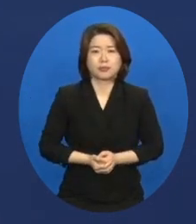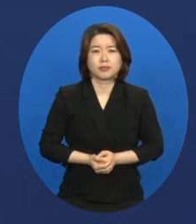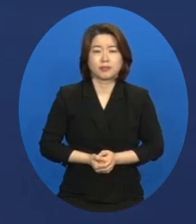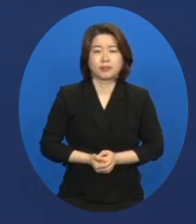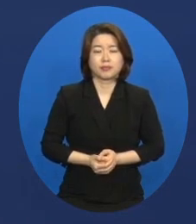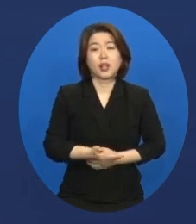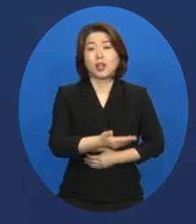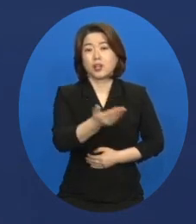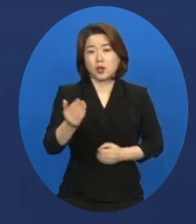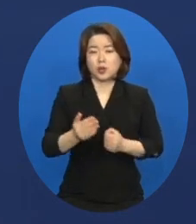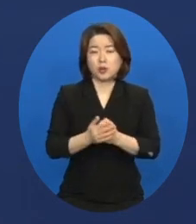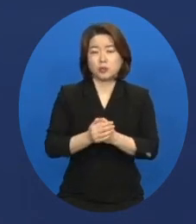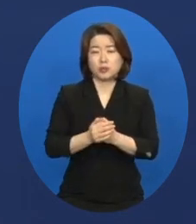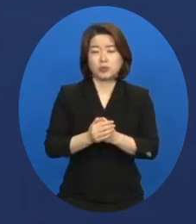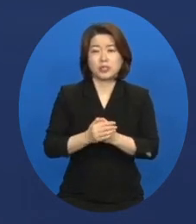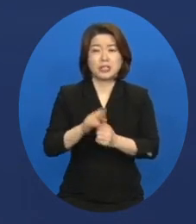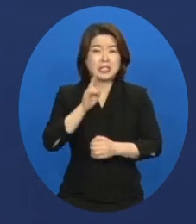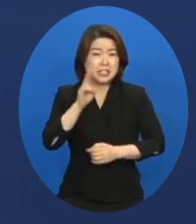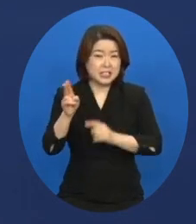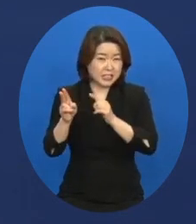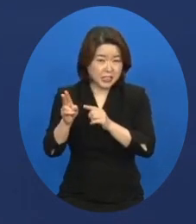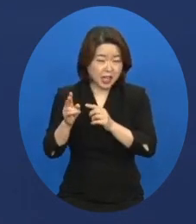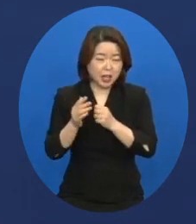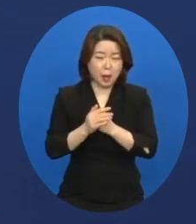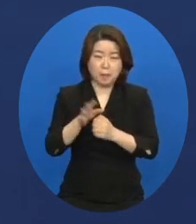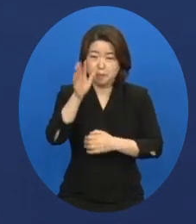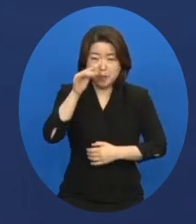여러분 이사야가 바보입니까?